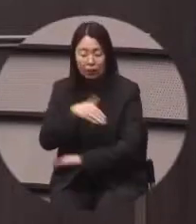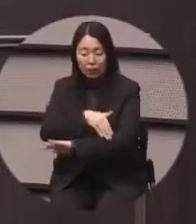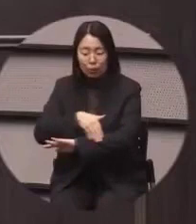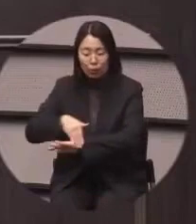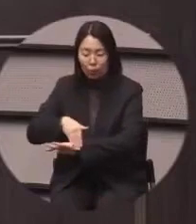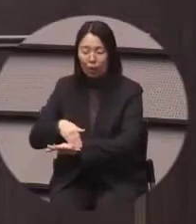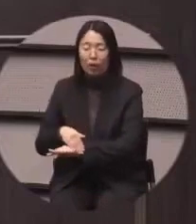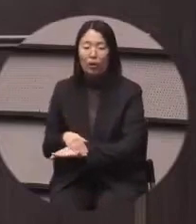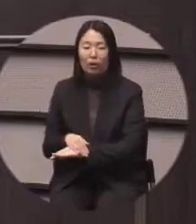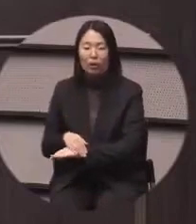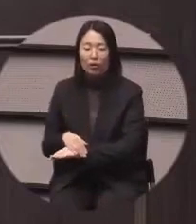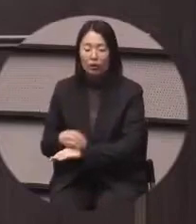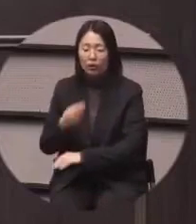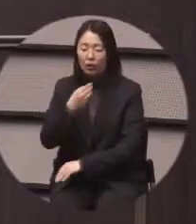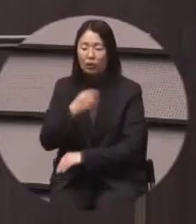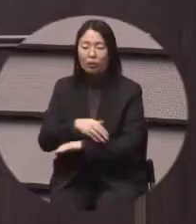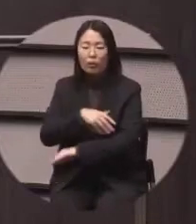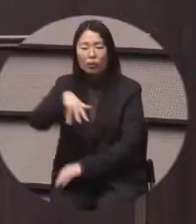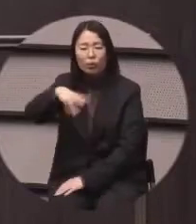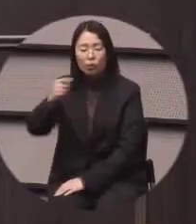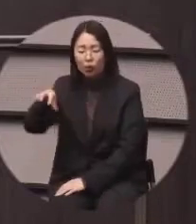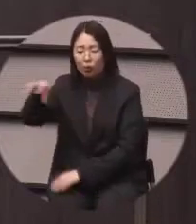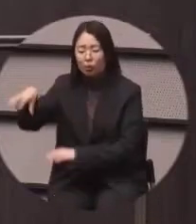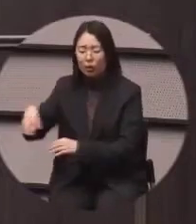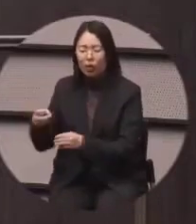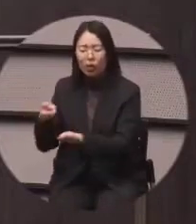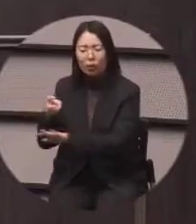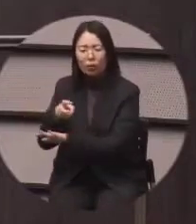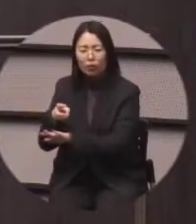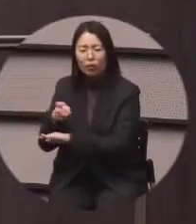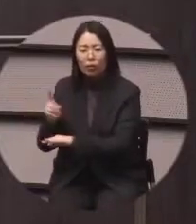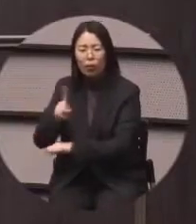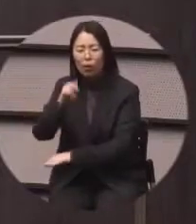어떠한 대책과 계획을 갖고 계신지 답변해 주시기 바랍니다.